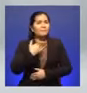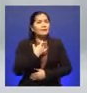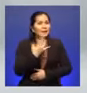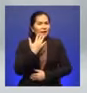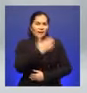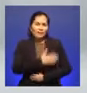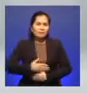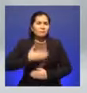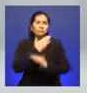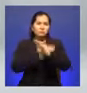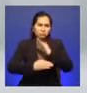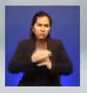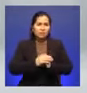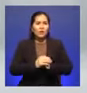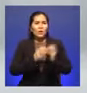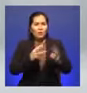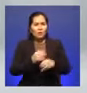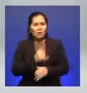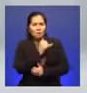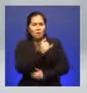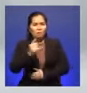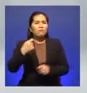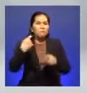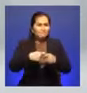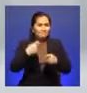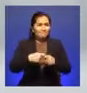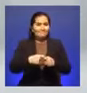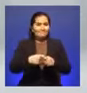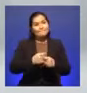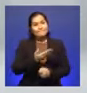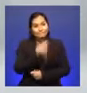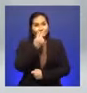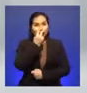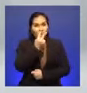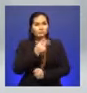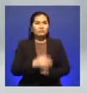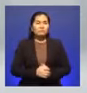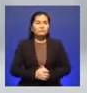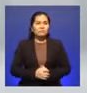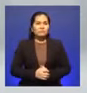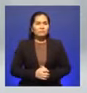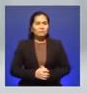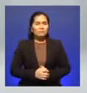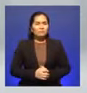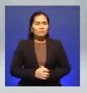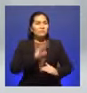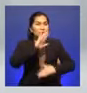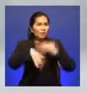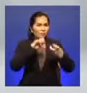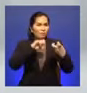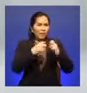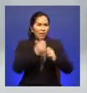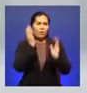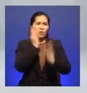างร่างกายแล้วก็การเดินทางต่างๆมาลองดูกันนะคะว่าภาพรวมของการลดความเหลื่อ